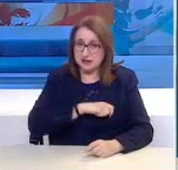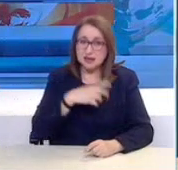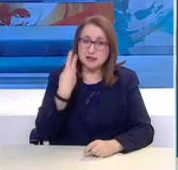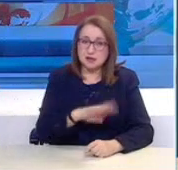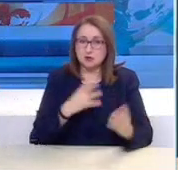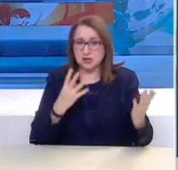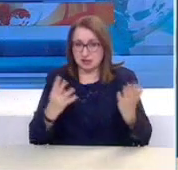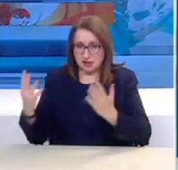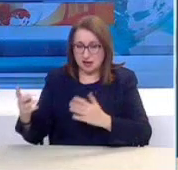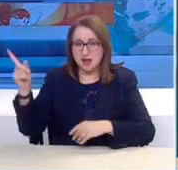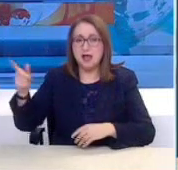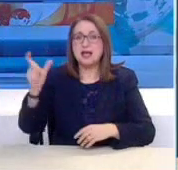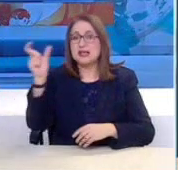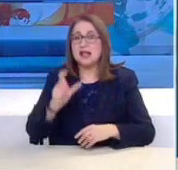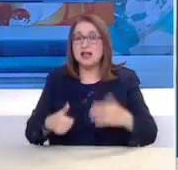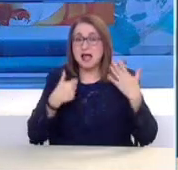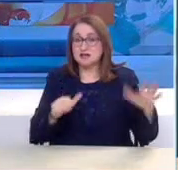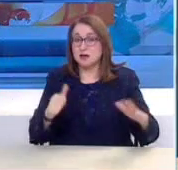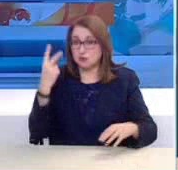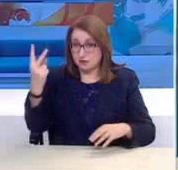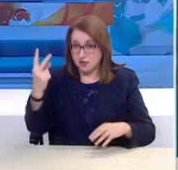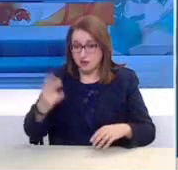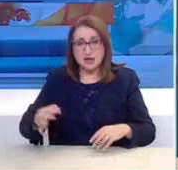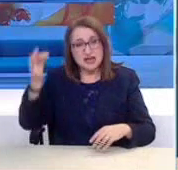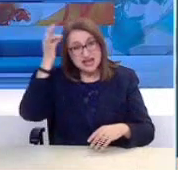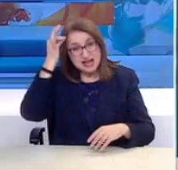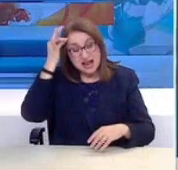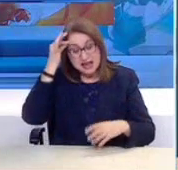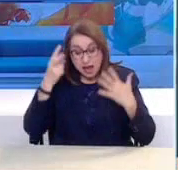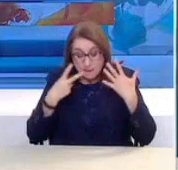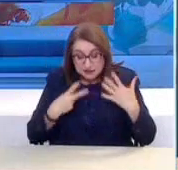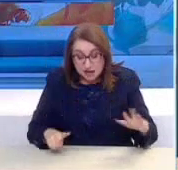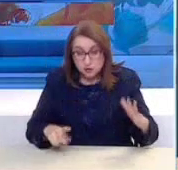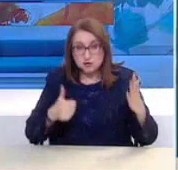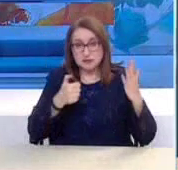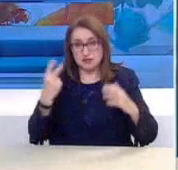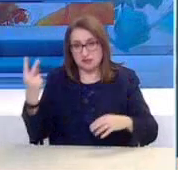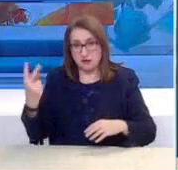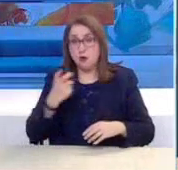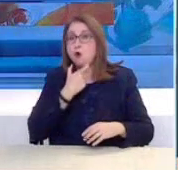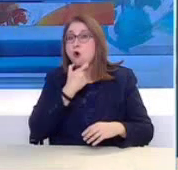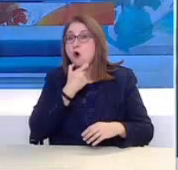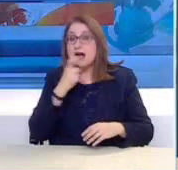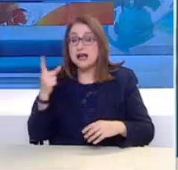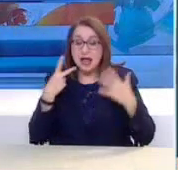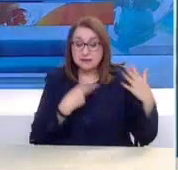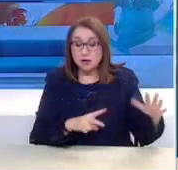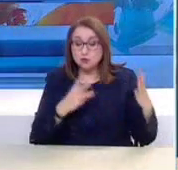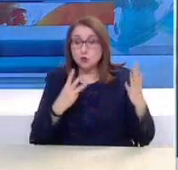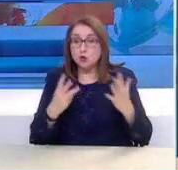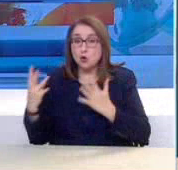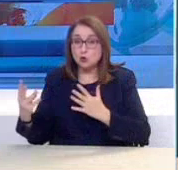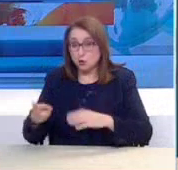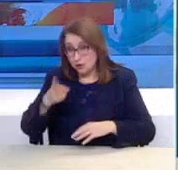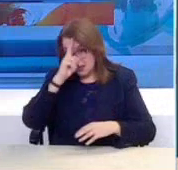η Ιταλία 602, η Γαλλία 762, το Ηνωμένο Βασίλειο 778 και η